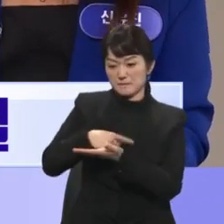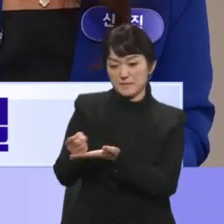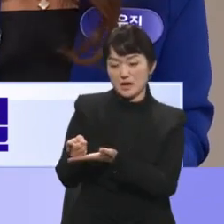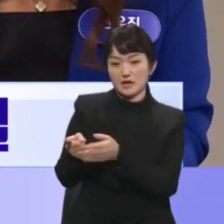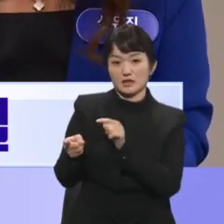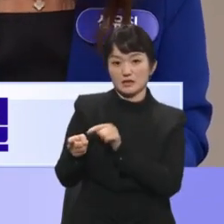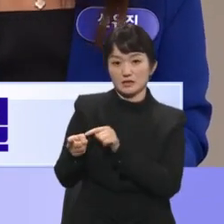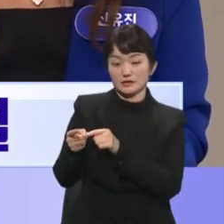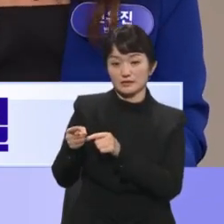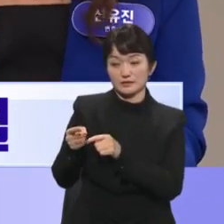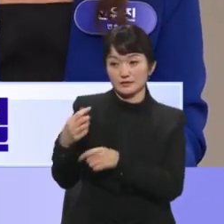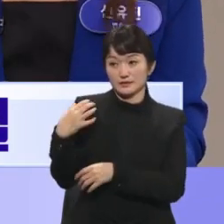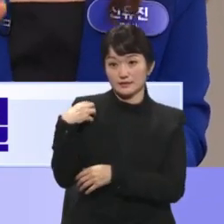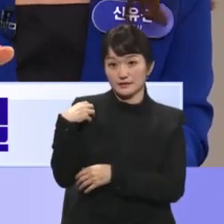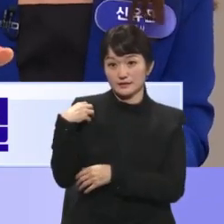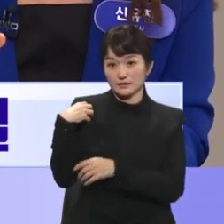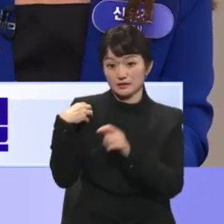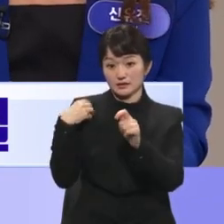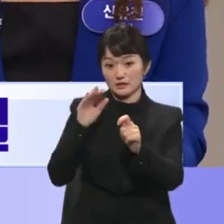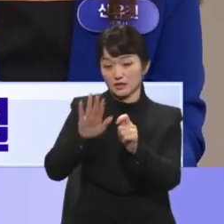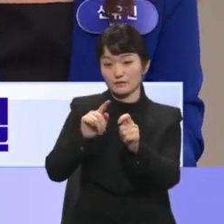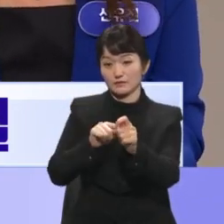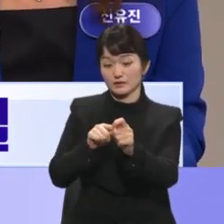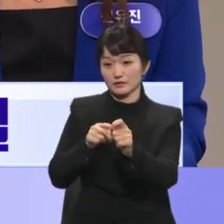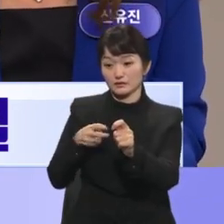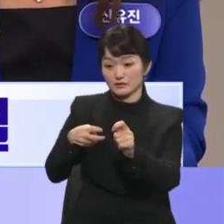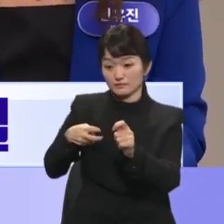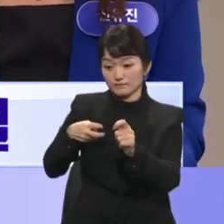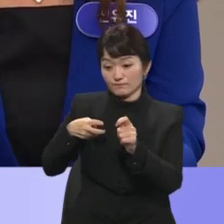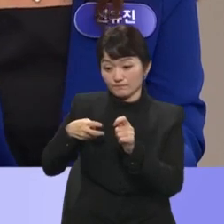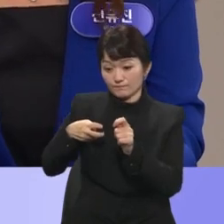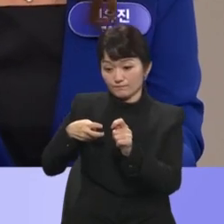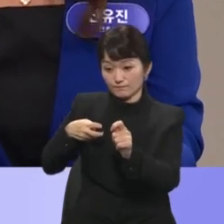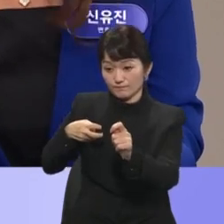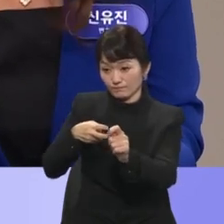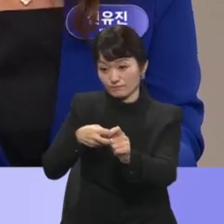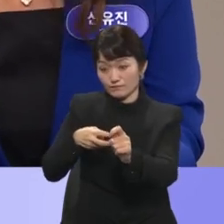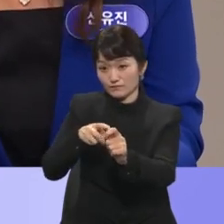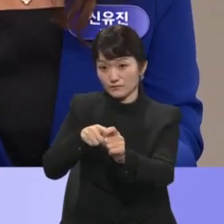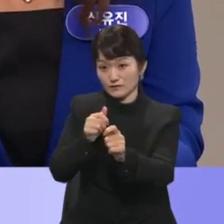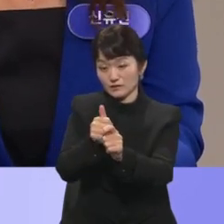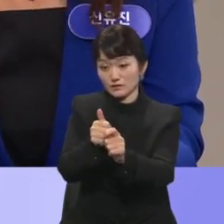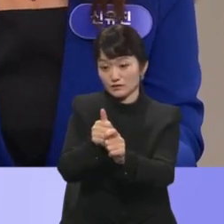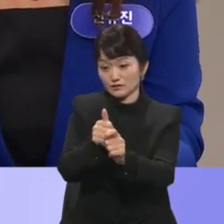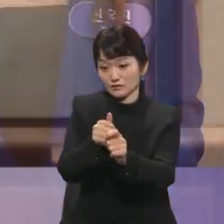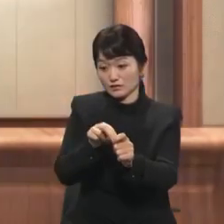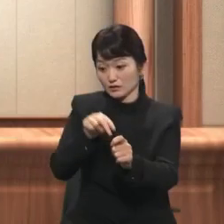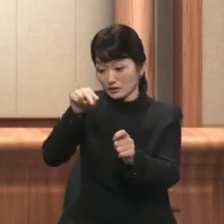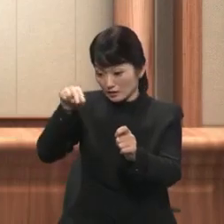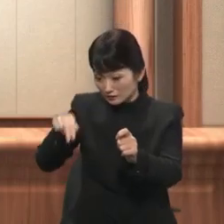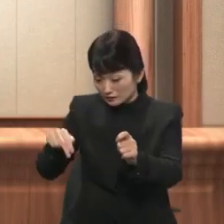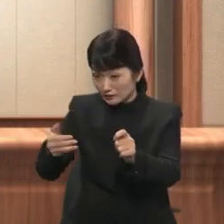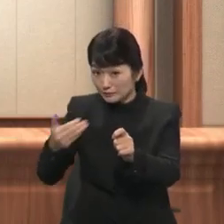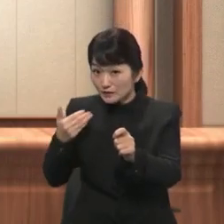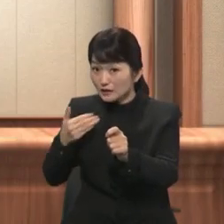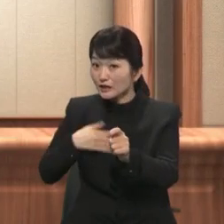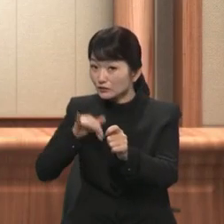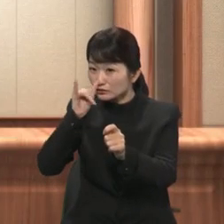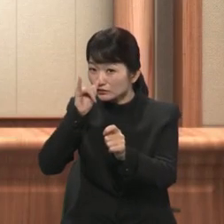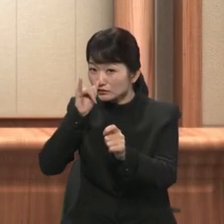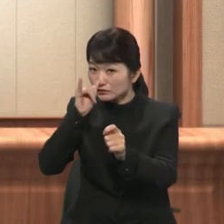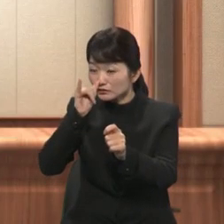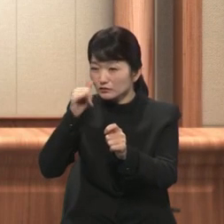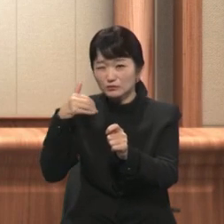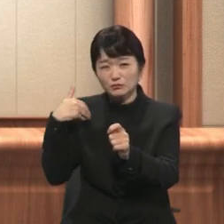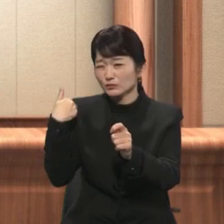그 책임이 과연 앞자 속에서 앞차에서 승객이 뛰어내리는 사고가 발생할 것을 예견할 수 있었는가